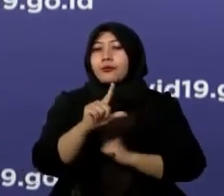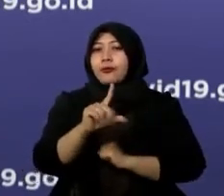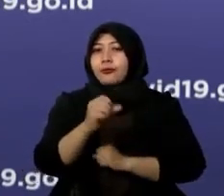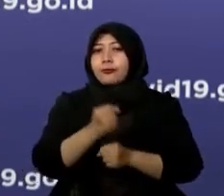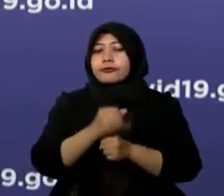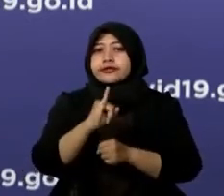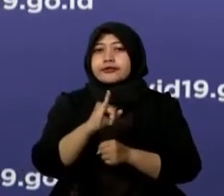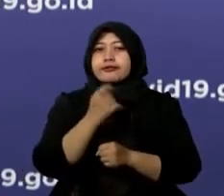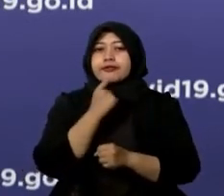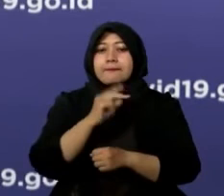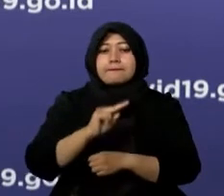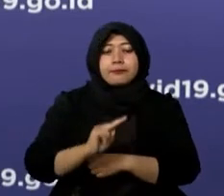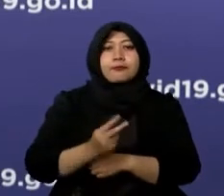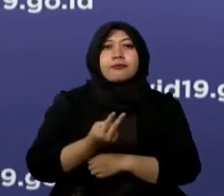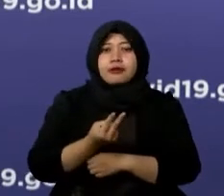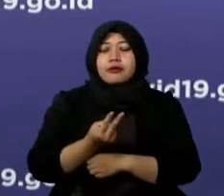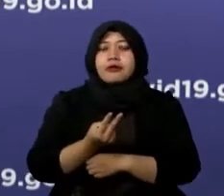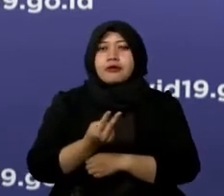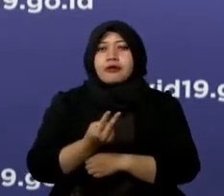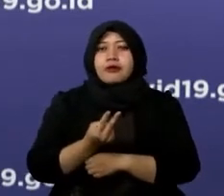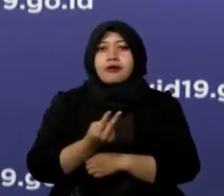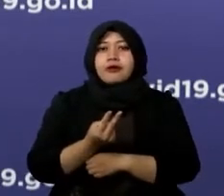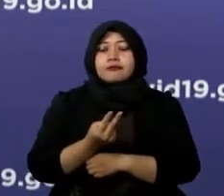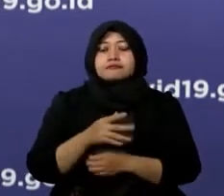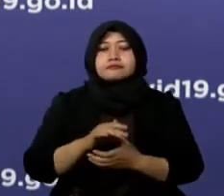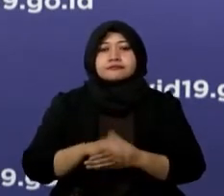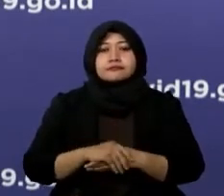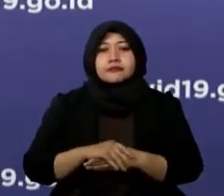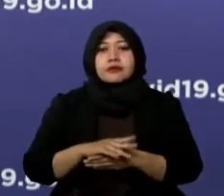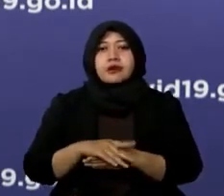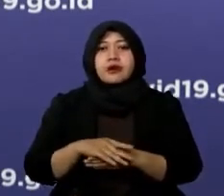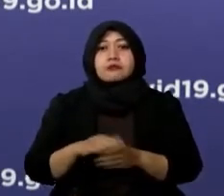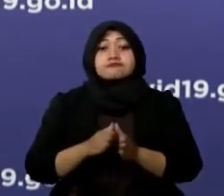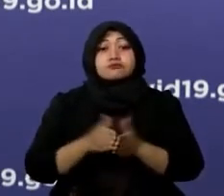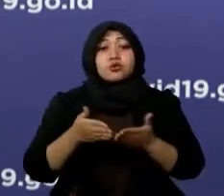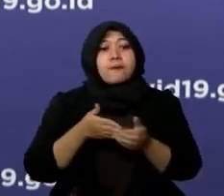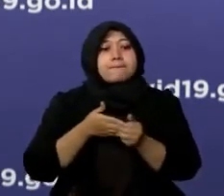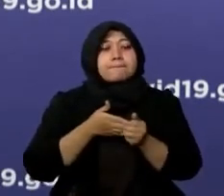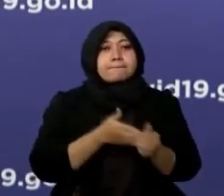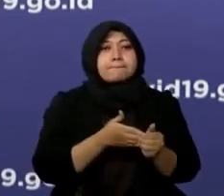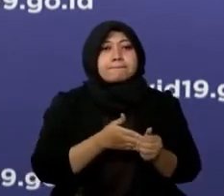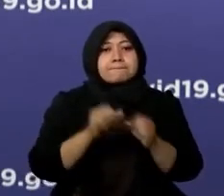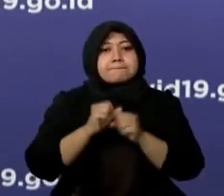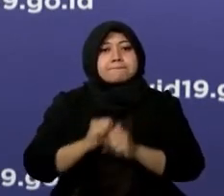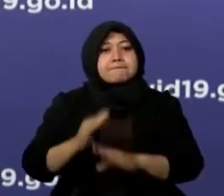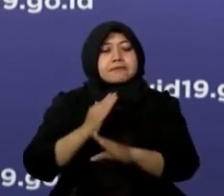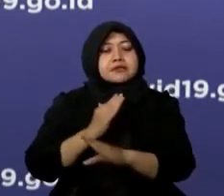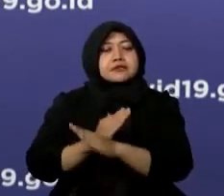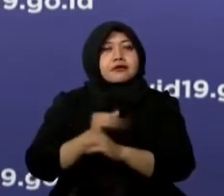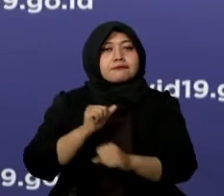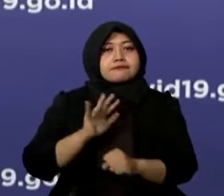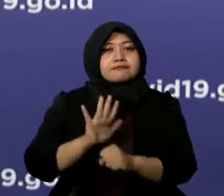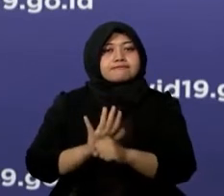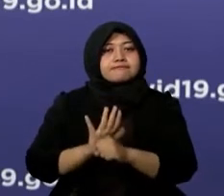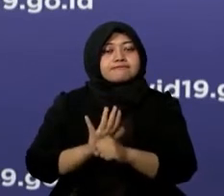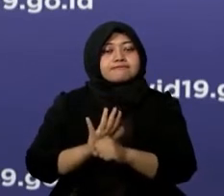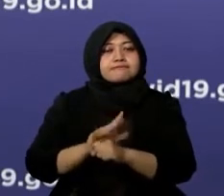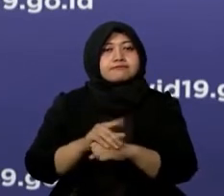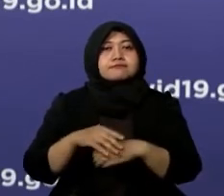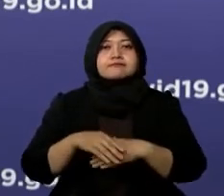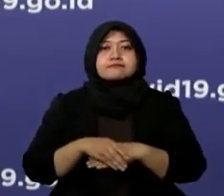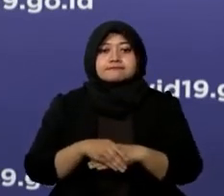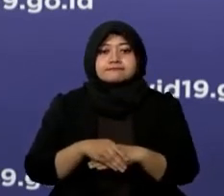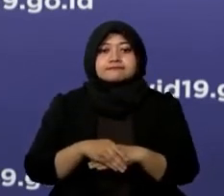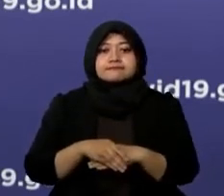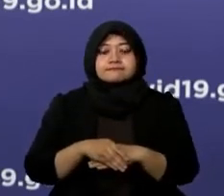kaitan perubahan buku pedoman pencegahan dan pengendalian COVID-19 yang